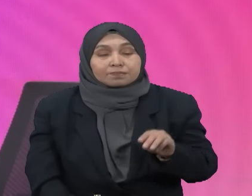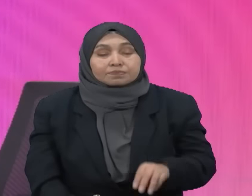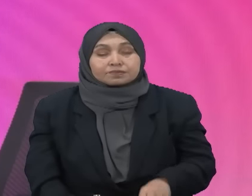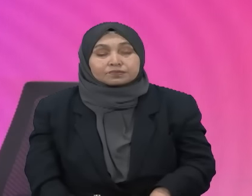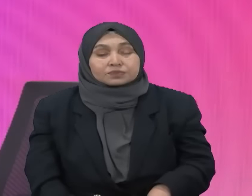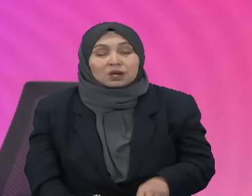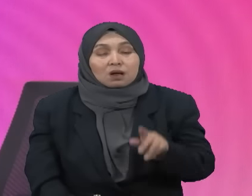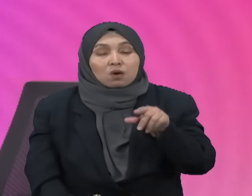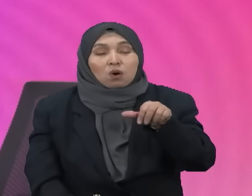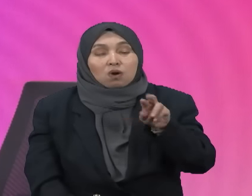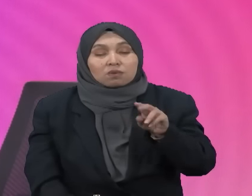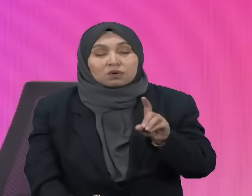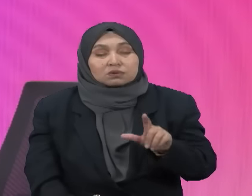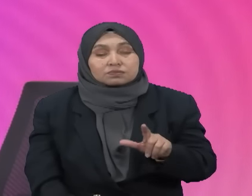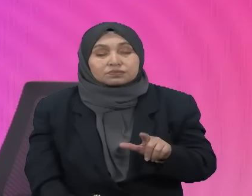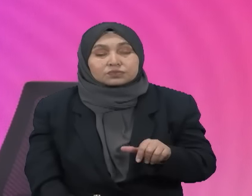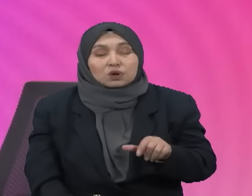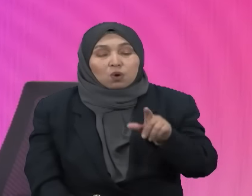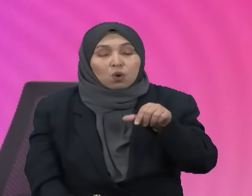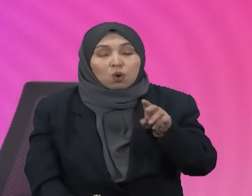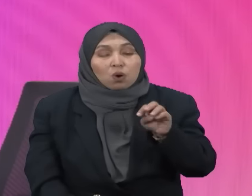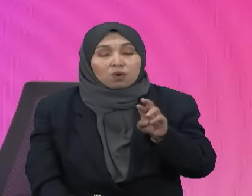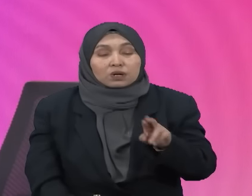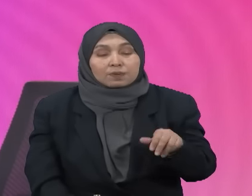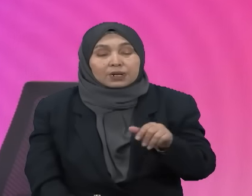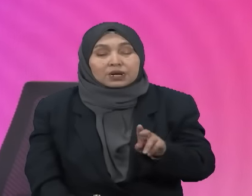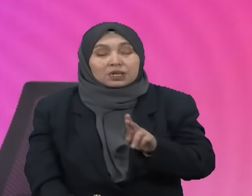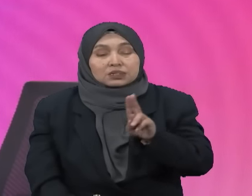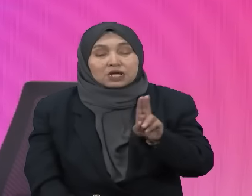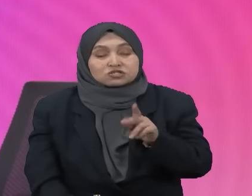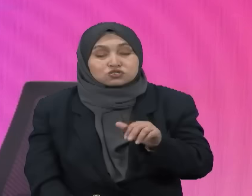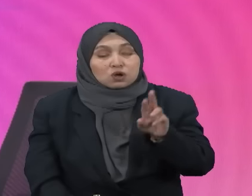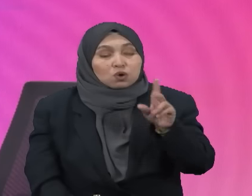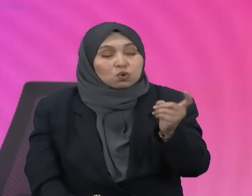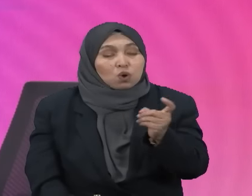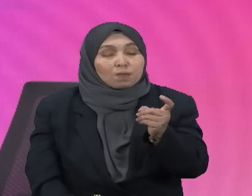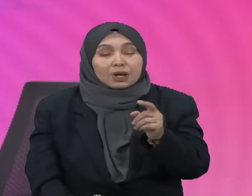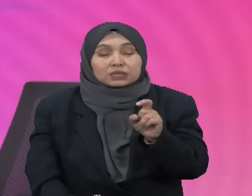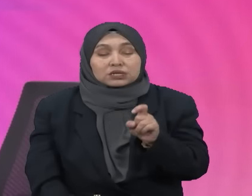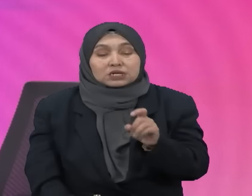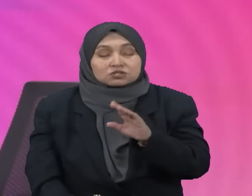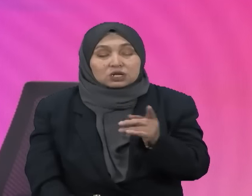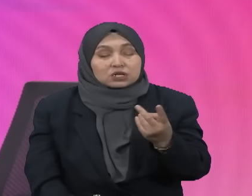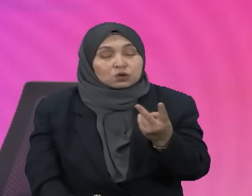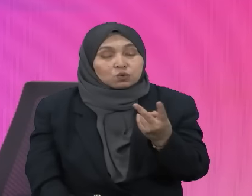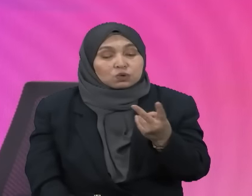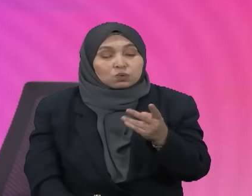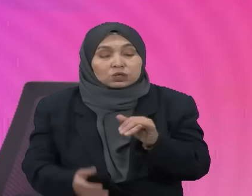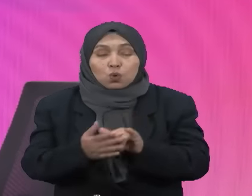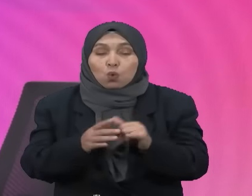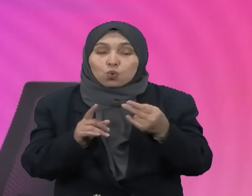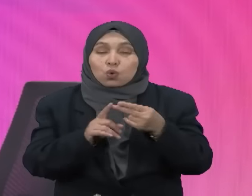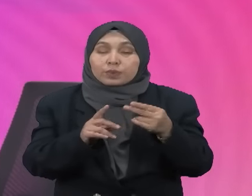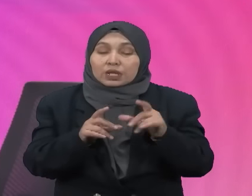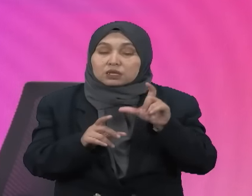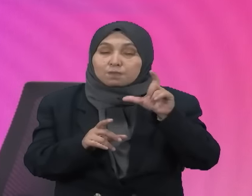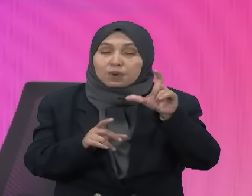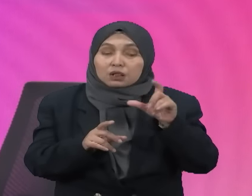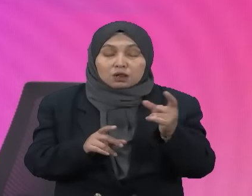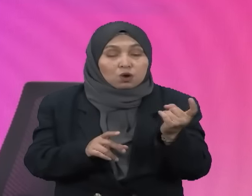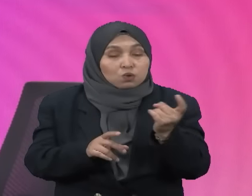qaryatikum. Qar. Qar. Huruf qa baris atas, ra mati. Maka dua-dua itu huruf yang tebal.